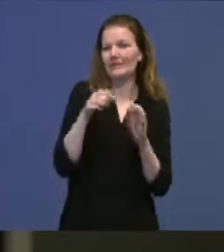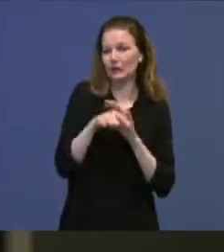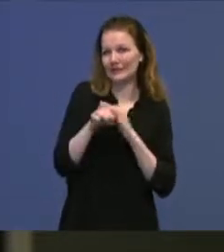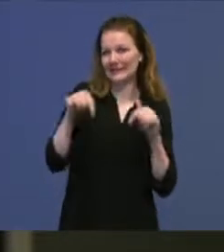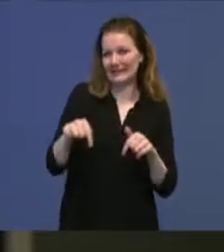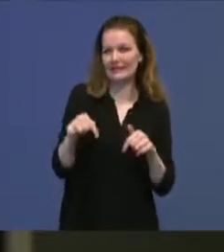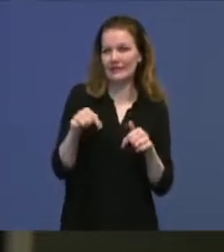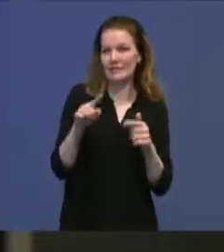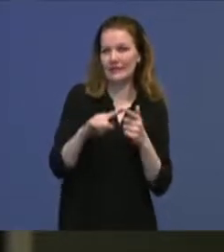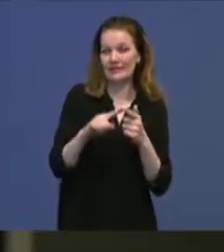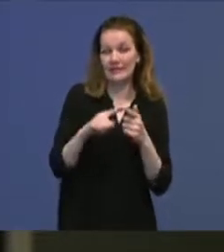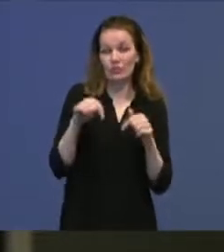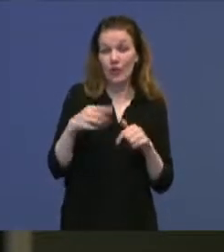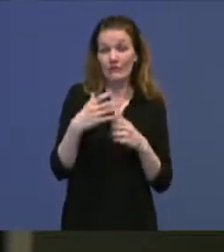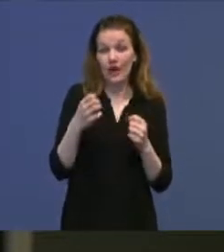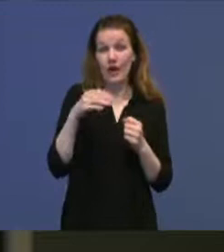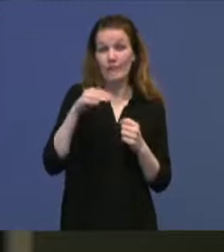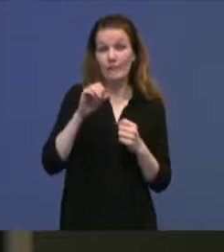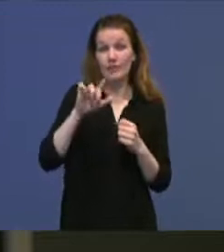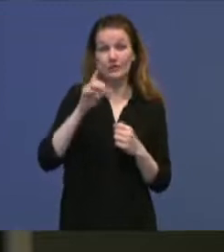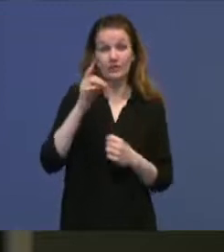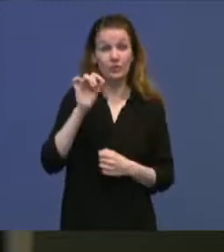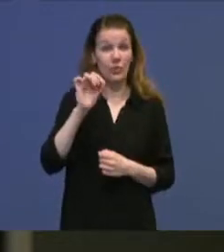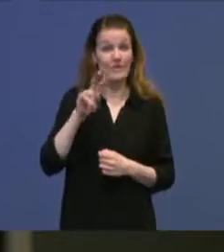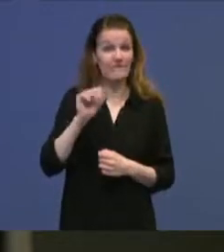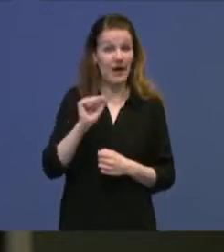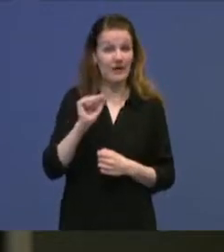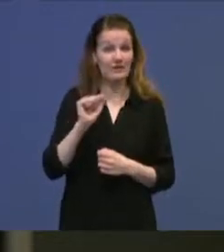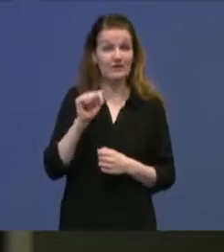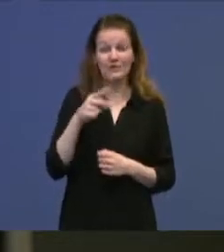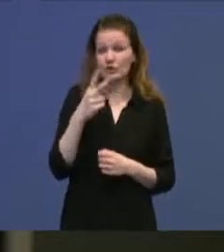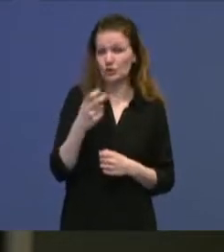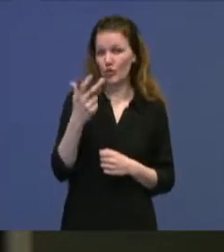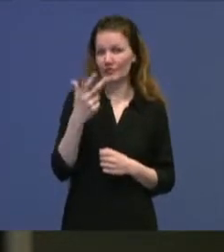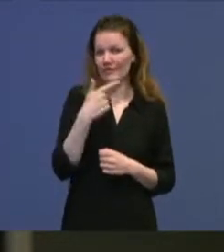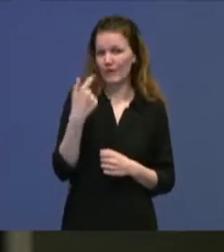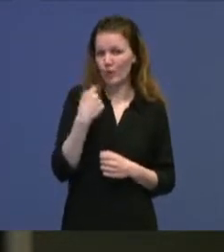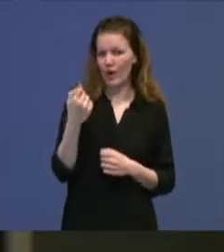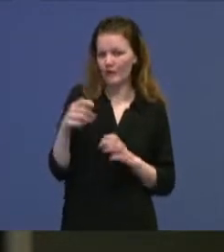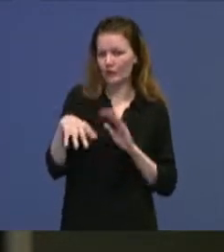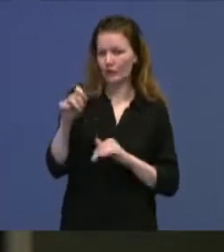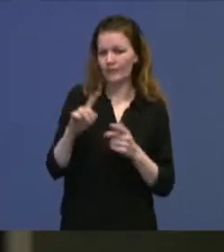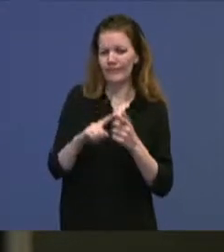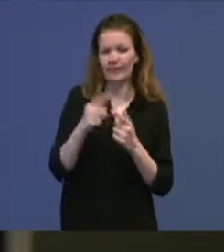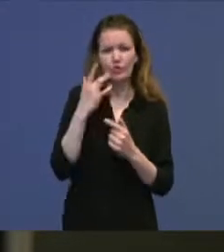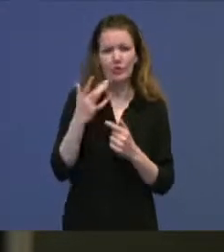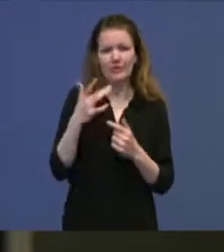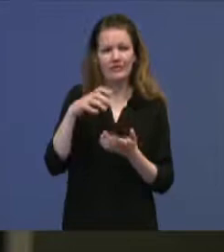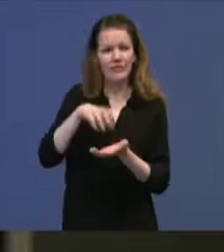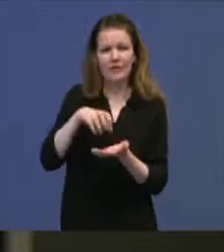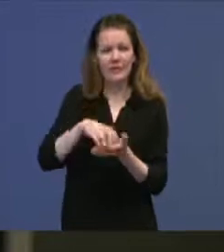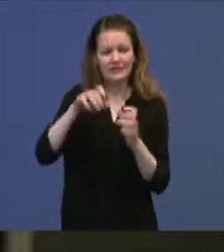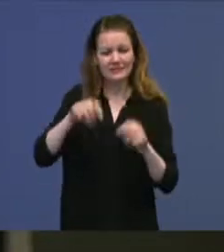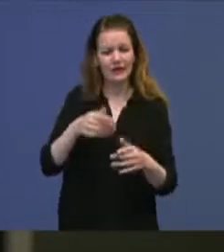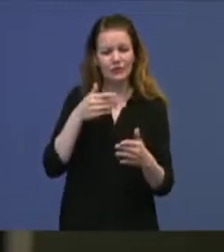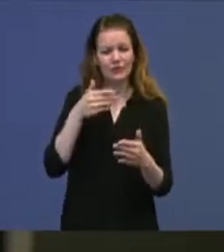nå hente flyktninger fra Moldova. Den anmodningen kom 28. februar. Når begynte departementet reelt sett å